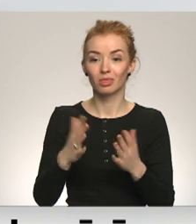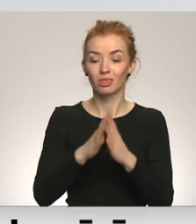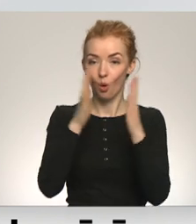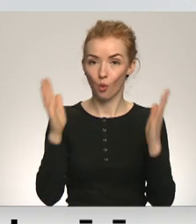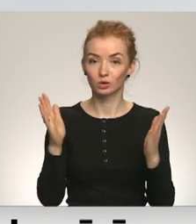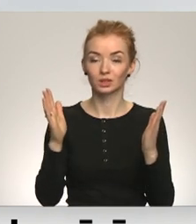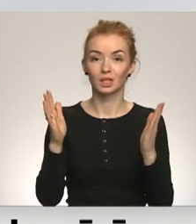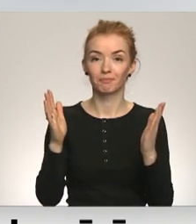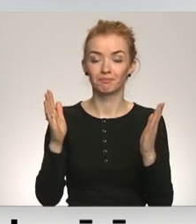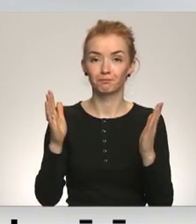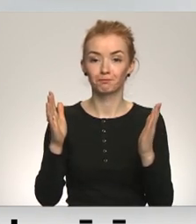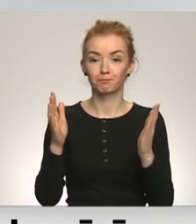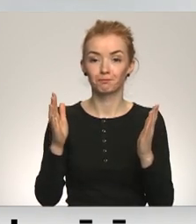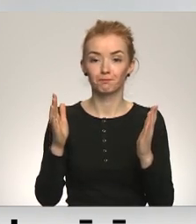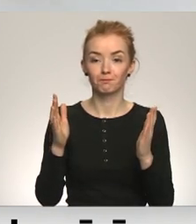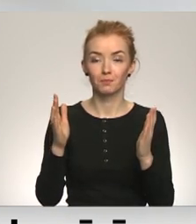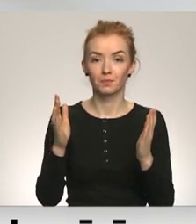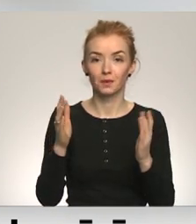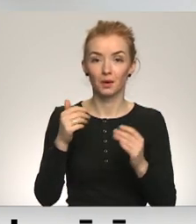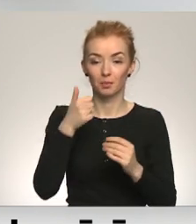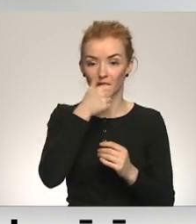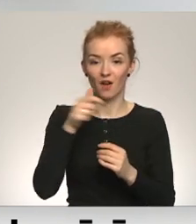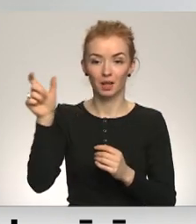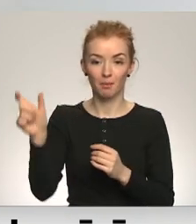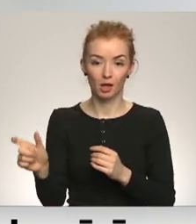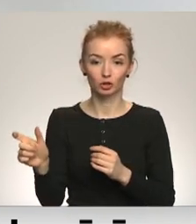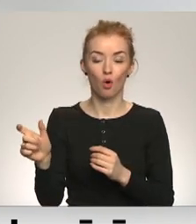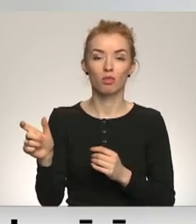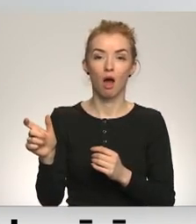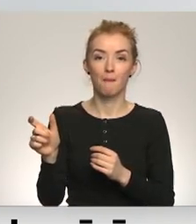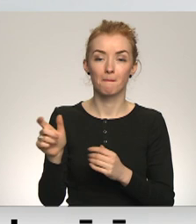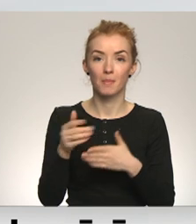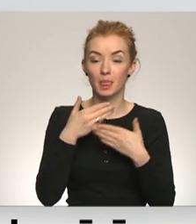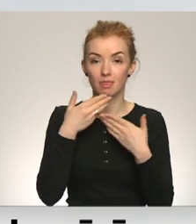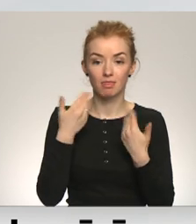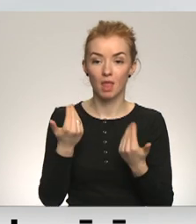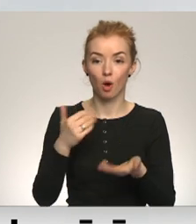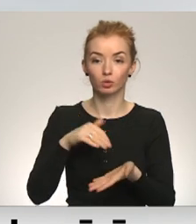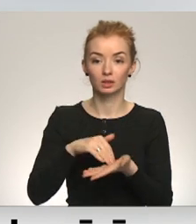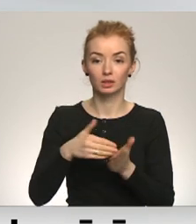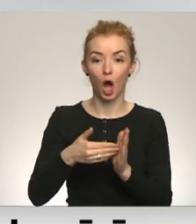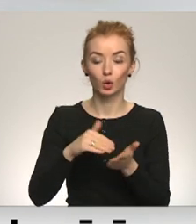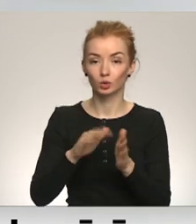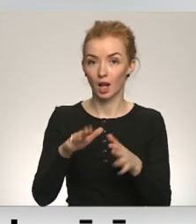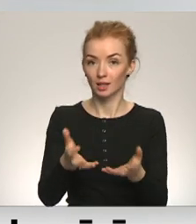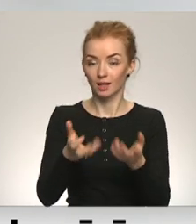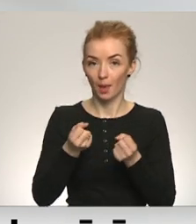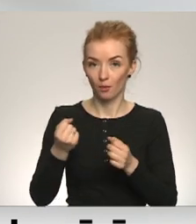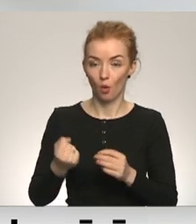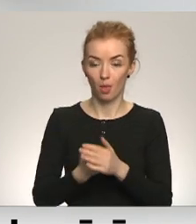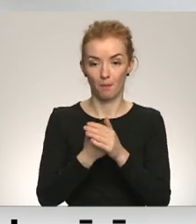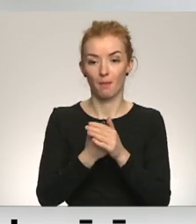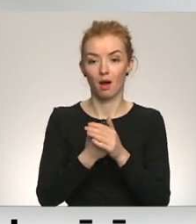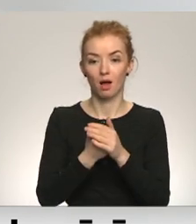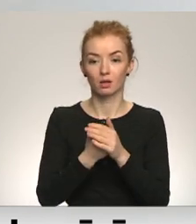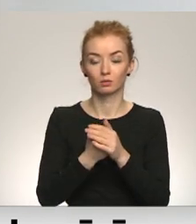daudziem no šiem te privātu personām, fiziskajām personām noteikti nav arī šī te statusa, lai saņemtu